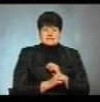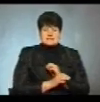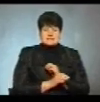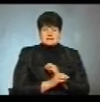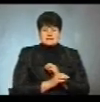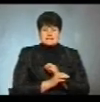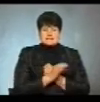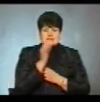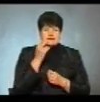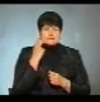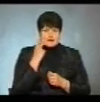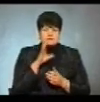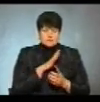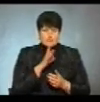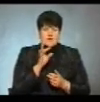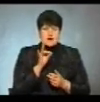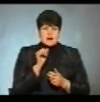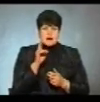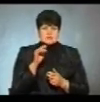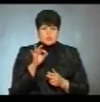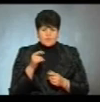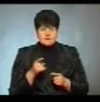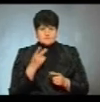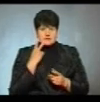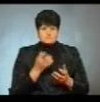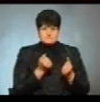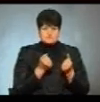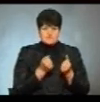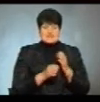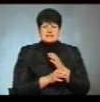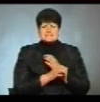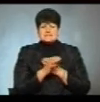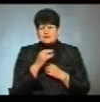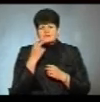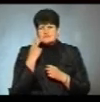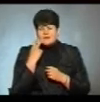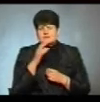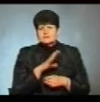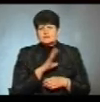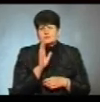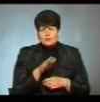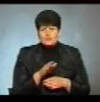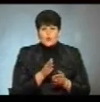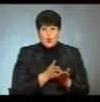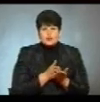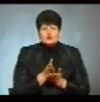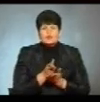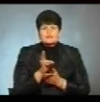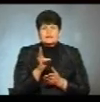був пронаціональний, він так і підтримував. Схід, він завжди був орієнтований